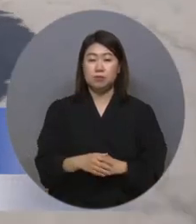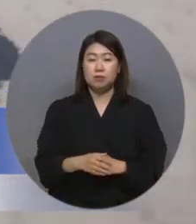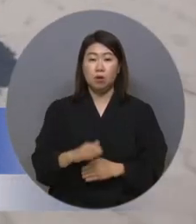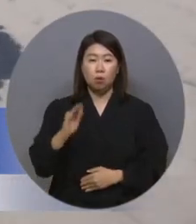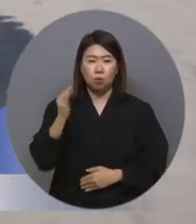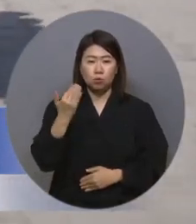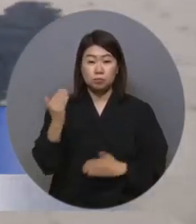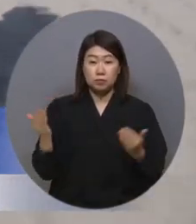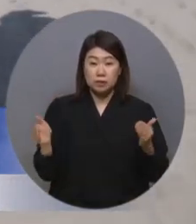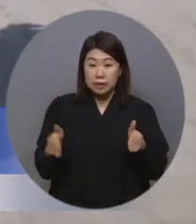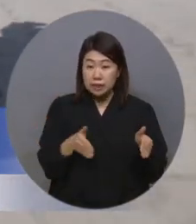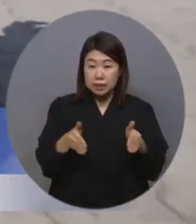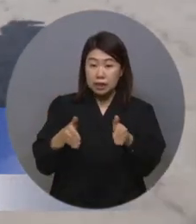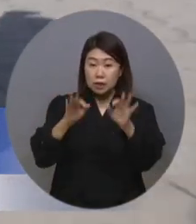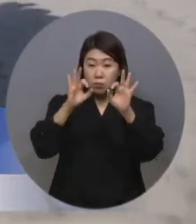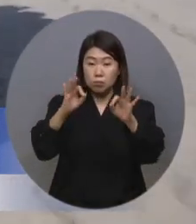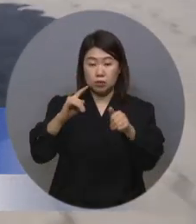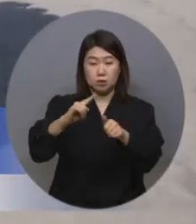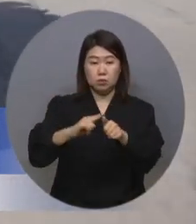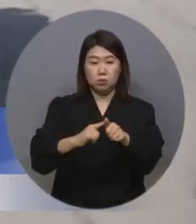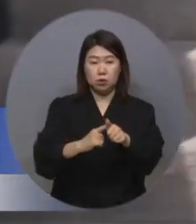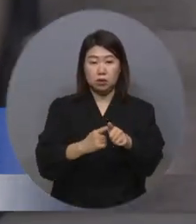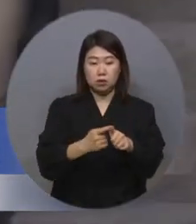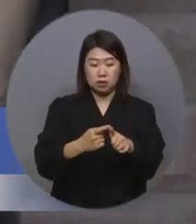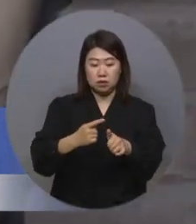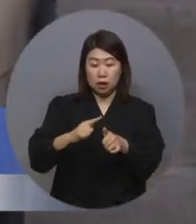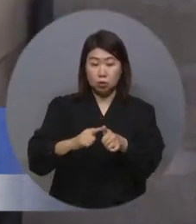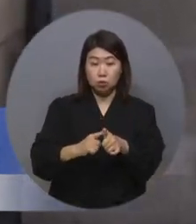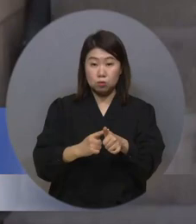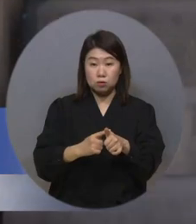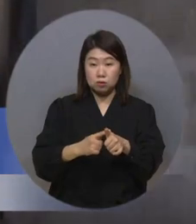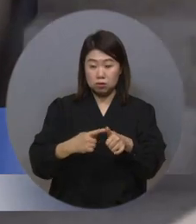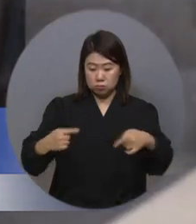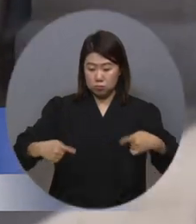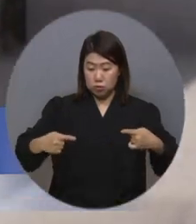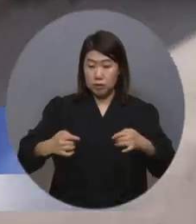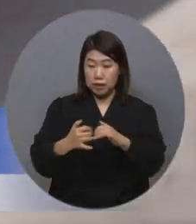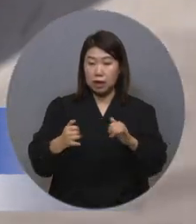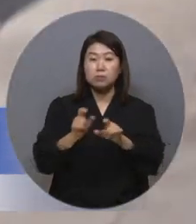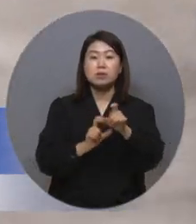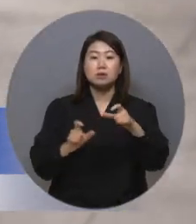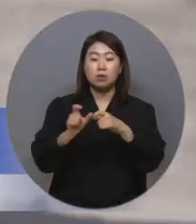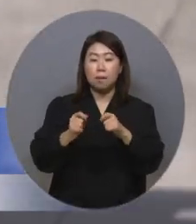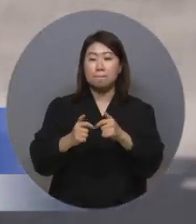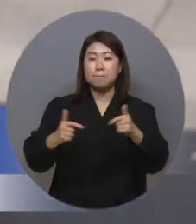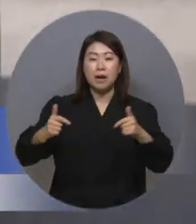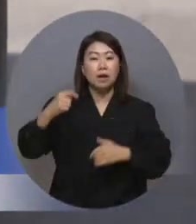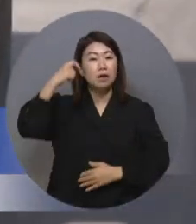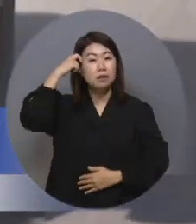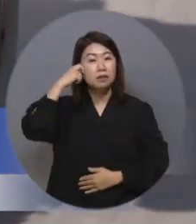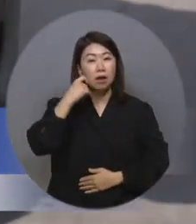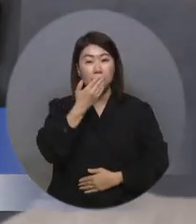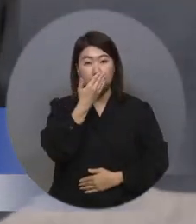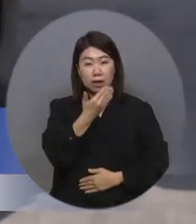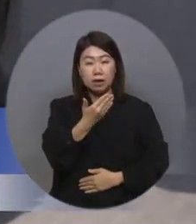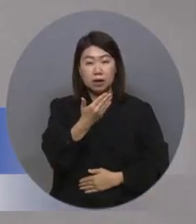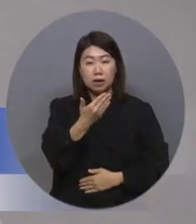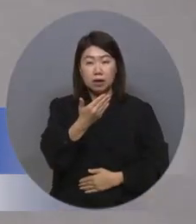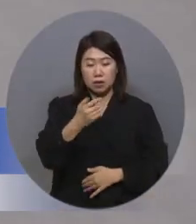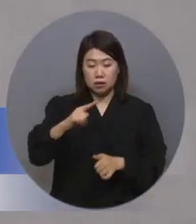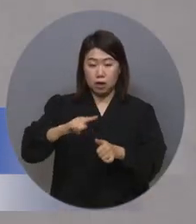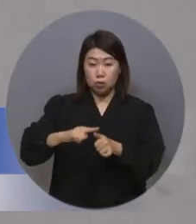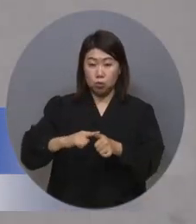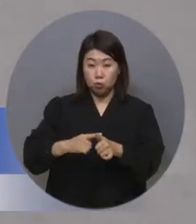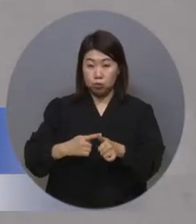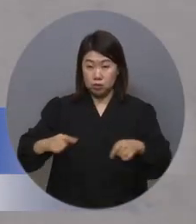요즘 길가를 걷다 보면 이동약자의 전동보장구 사용인구가 상당히 증가했음을 실감할 수 있는데요.